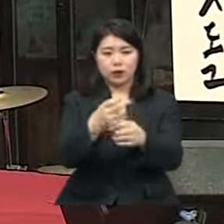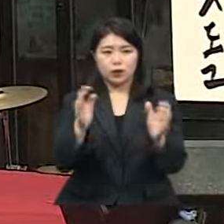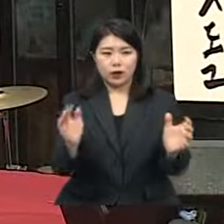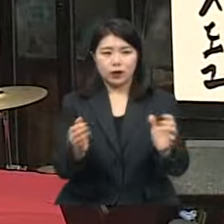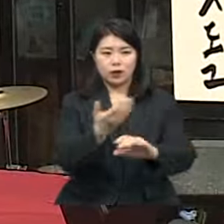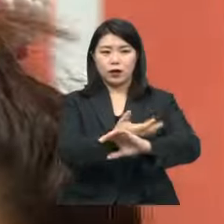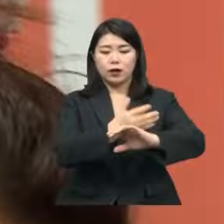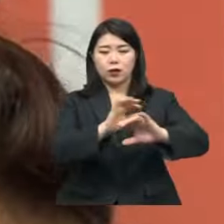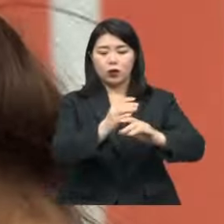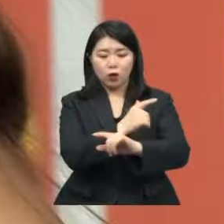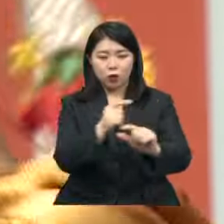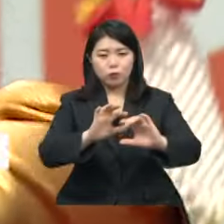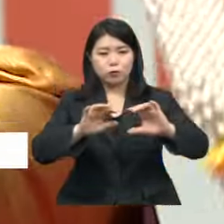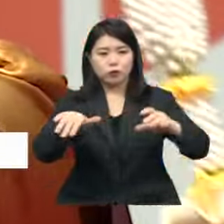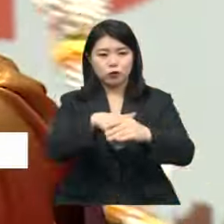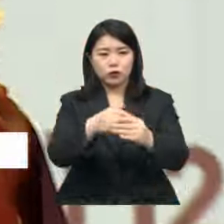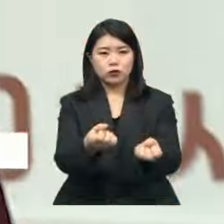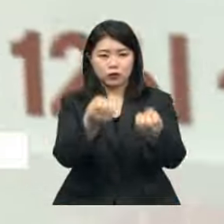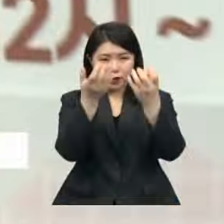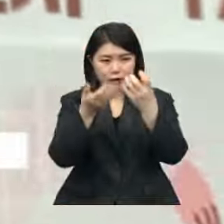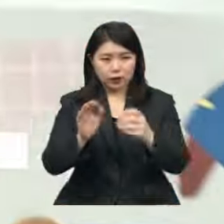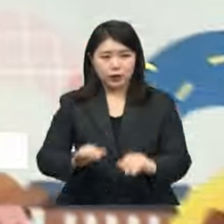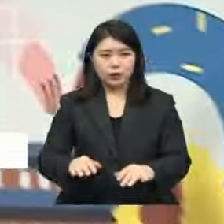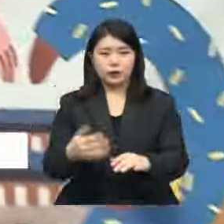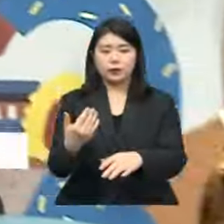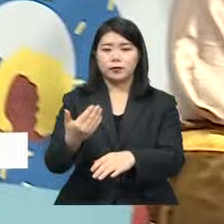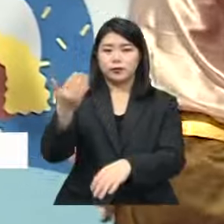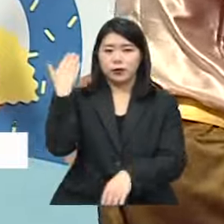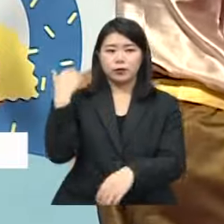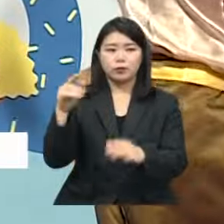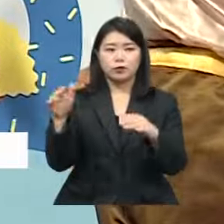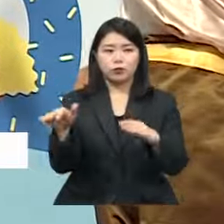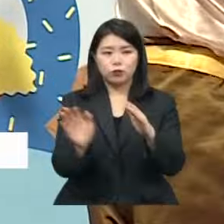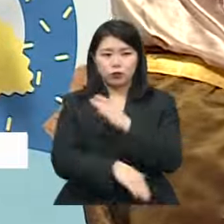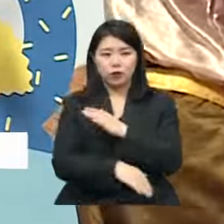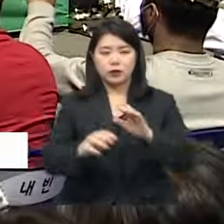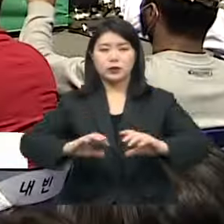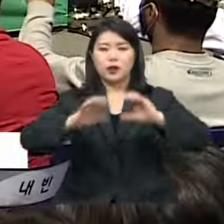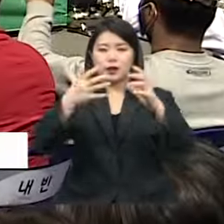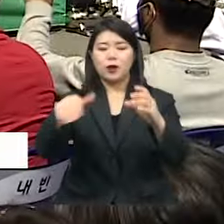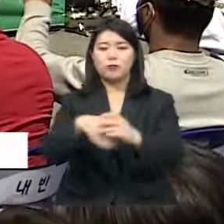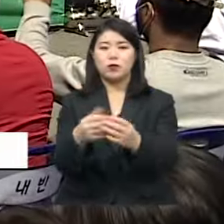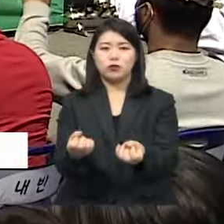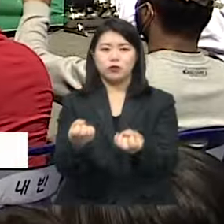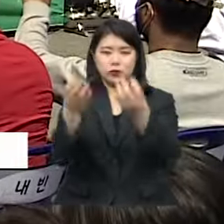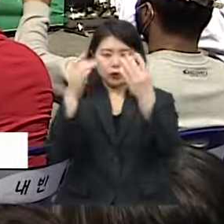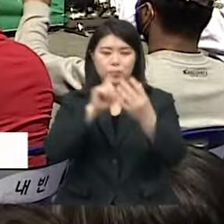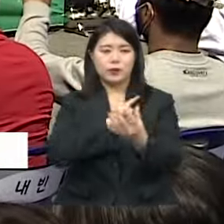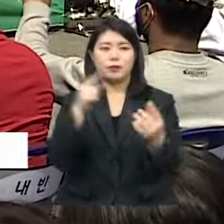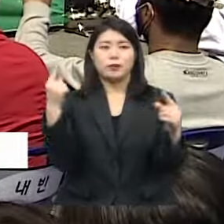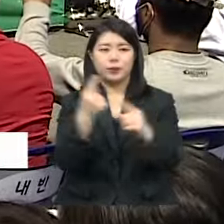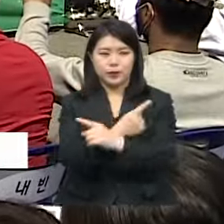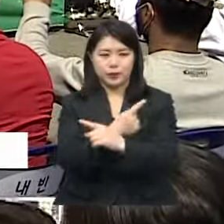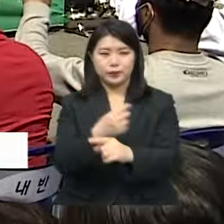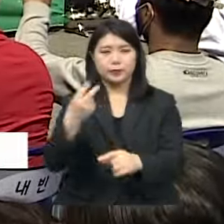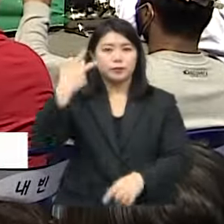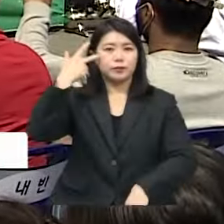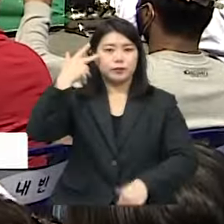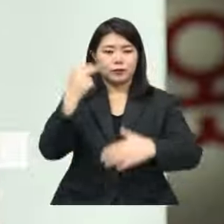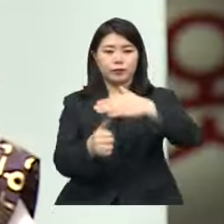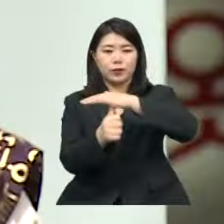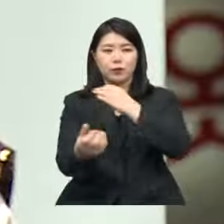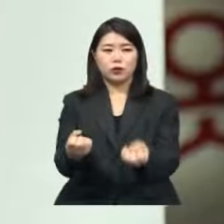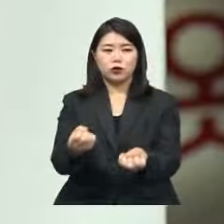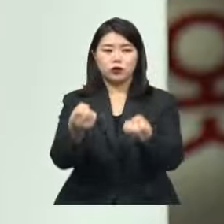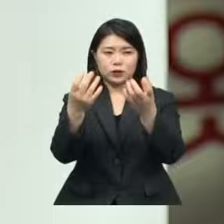다문화축제로 이어오다 지난해부터 세계 문화축제로 이름을 바꾸고 축제의 규모도 키워서 여주시의